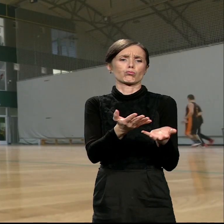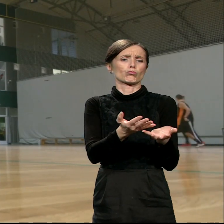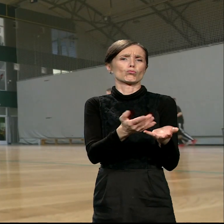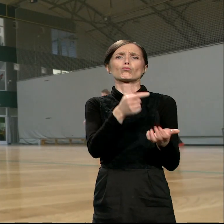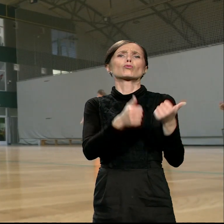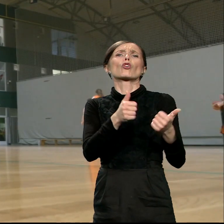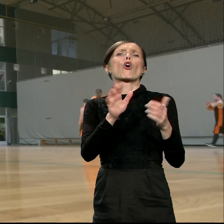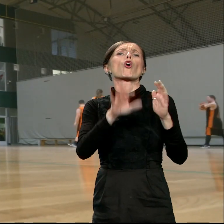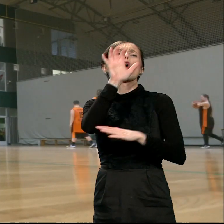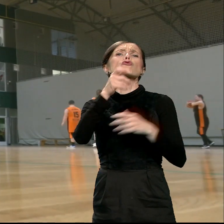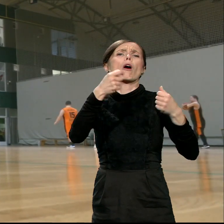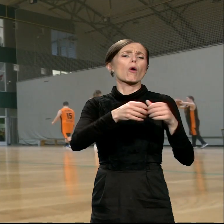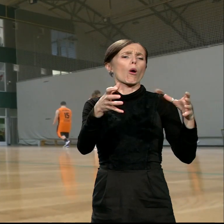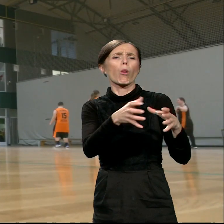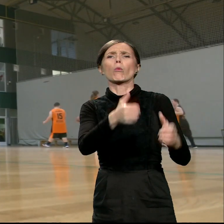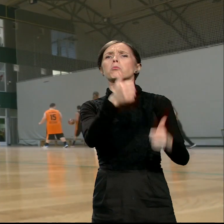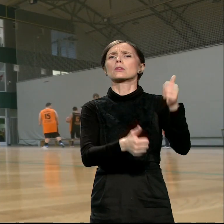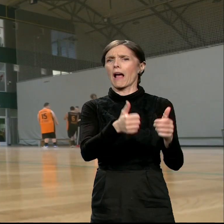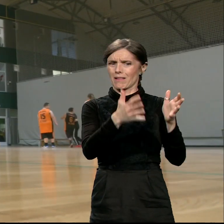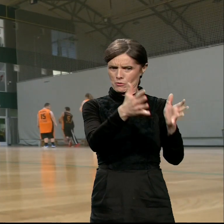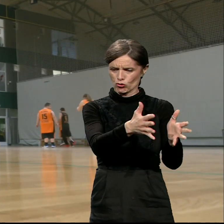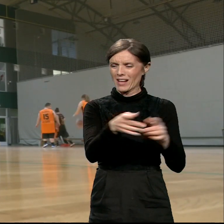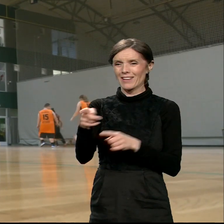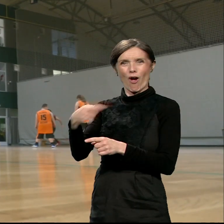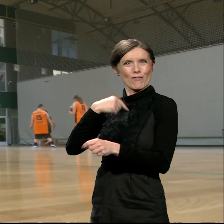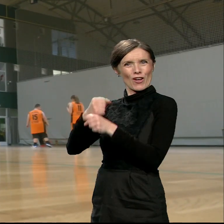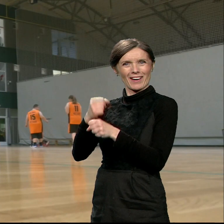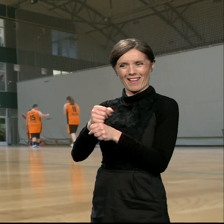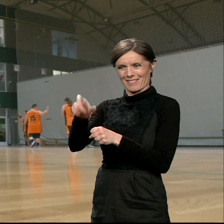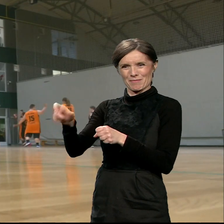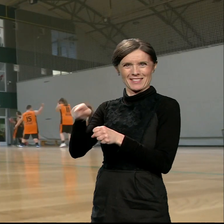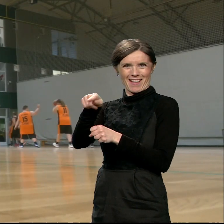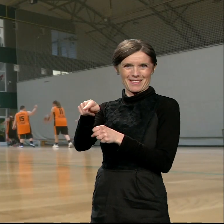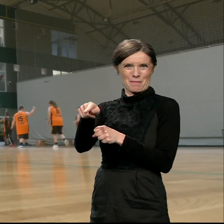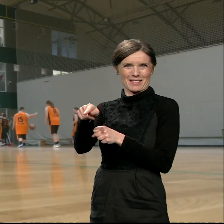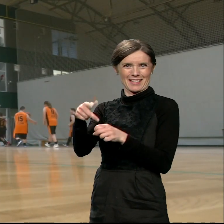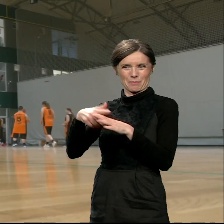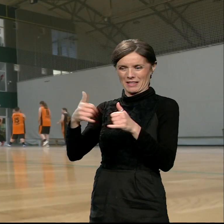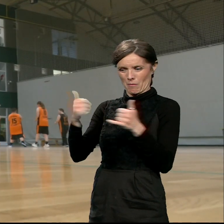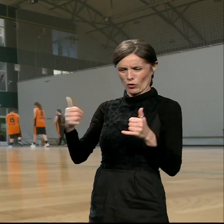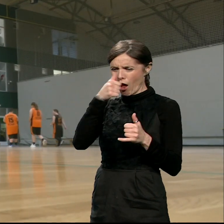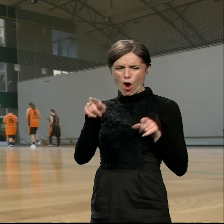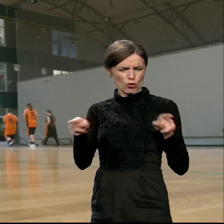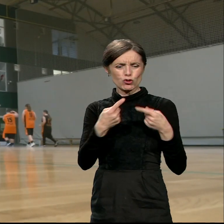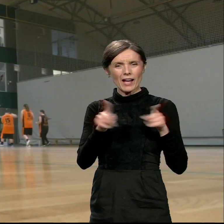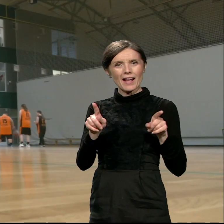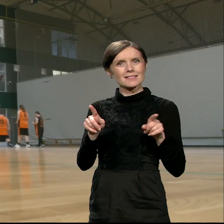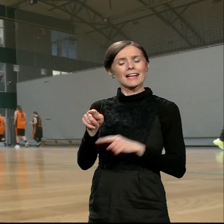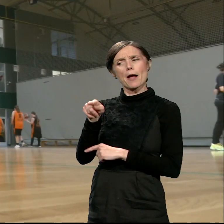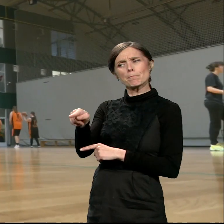takmičarske košarke i ovog trenutno rada, gde oni zaista možda imaju neki svoj red